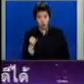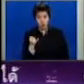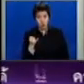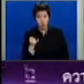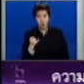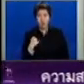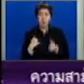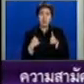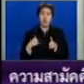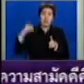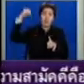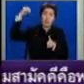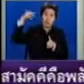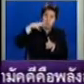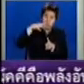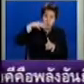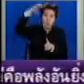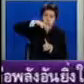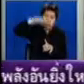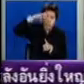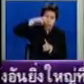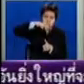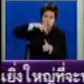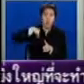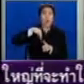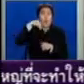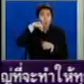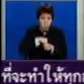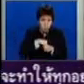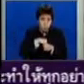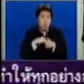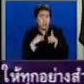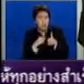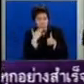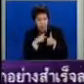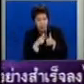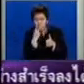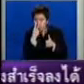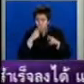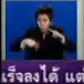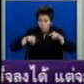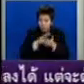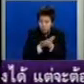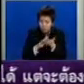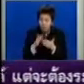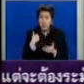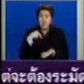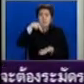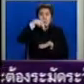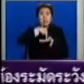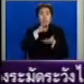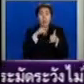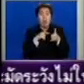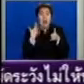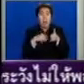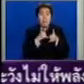องยืนตากแดดตากฝนดูแลความสงบเรียบร้อยของการชุมนุมเรามาดูกันว่าเบื้องหลังที่ไม่ต้องยืนดูแลความสง